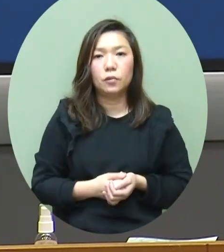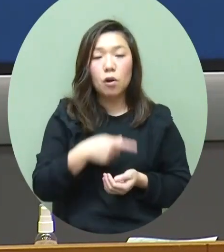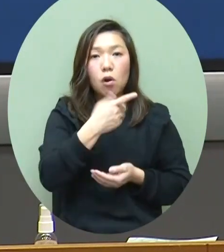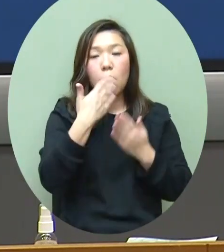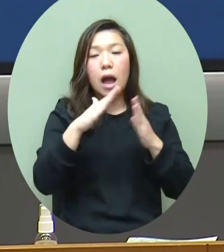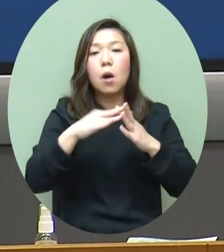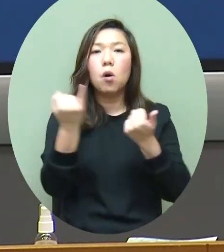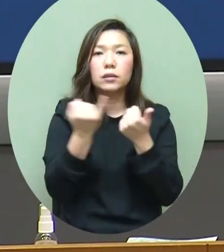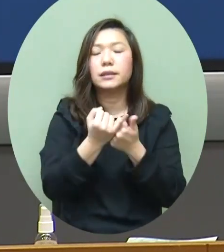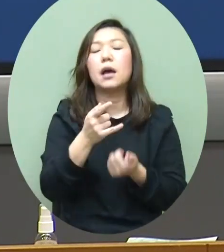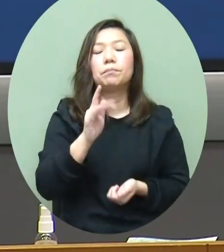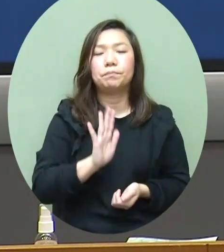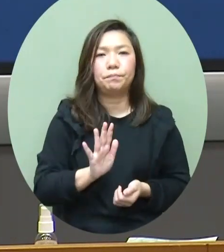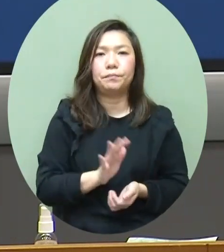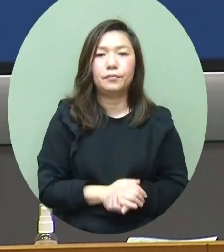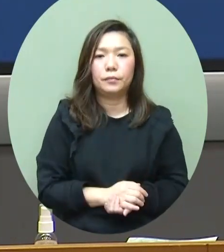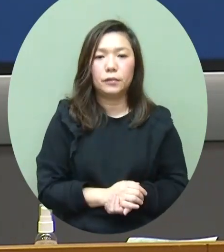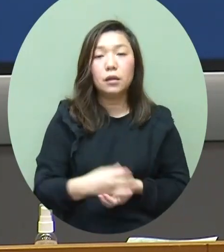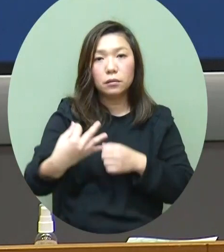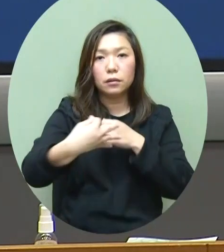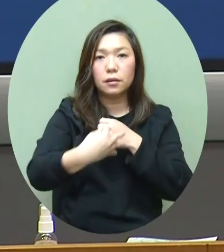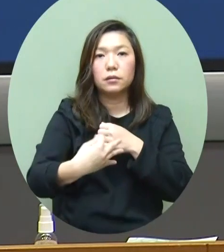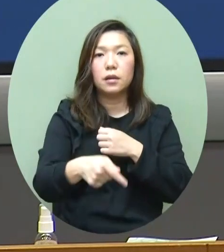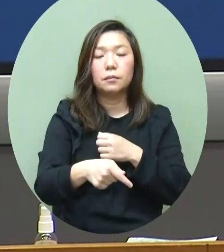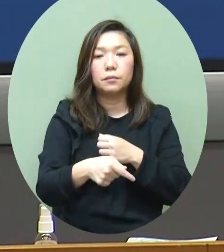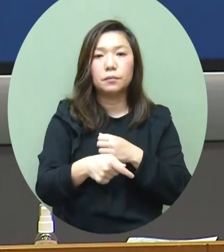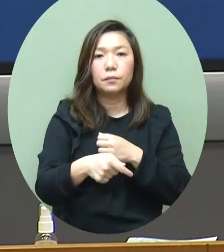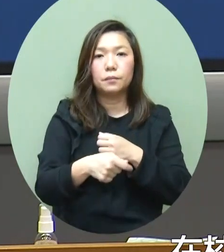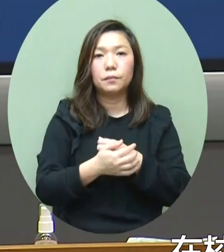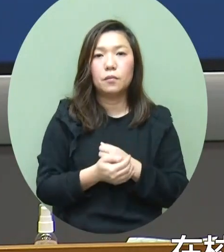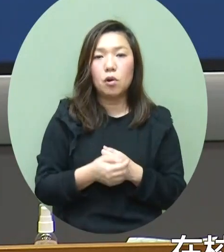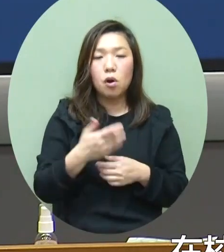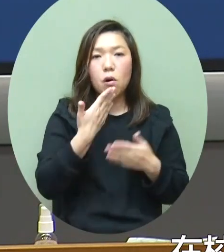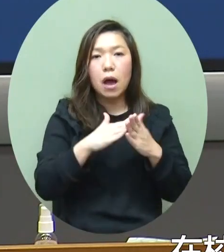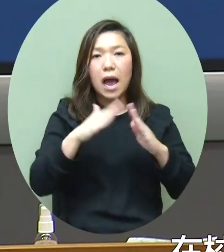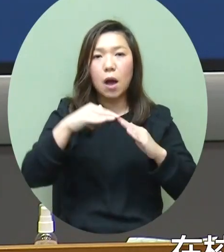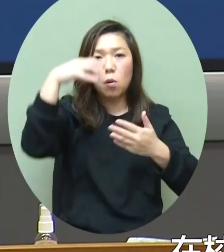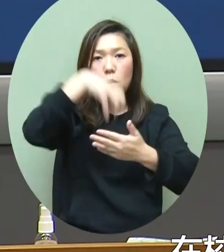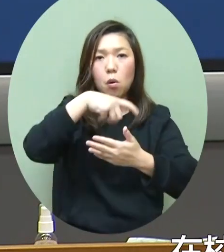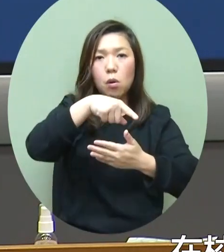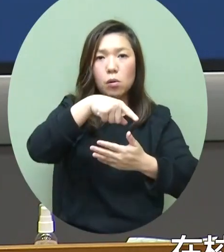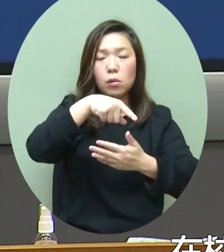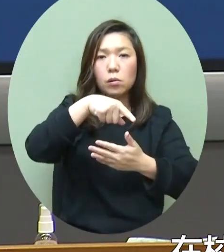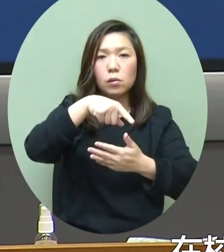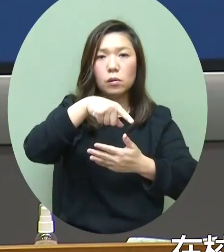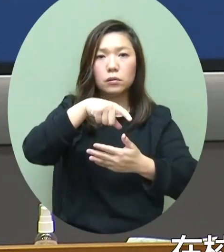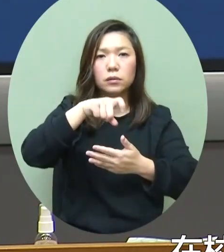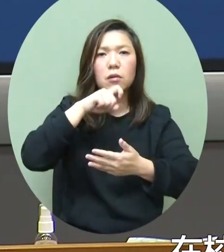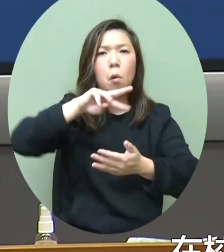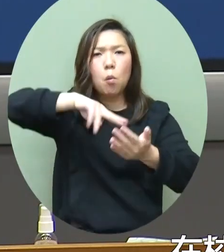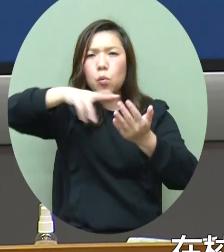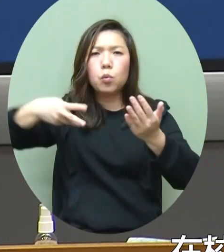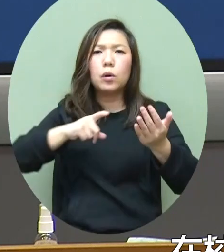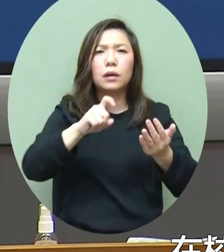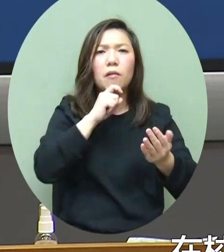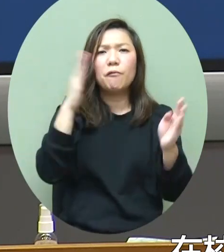呢就是不需要的。第三呢就是學校在這段時間在校舍裏面亦都是做好了或者改善了